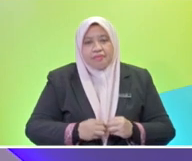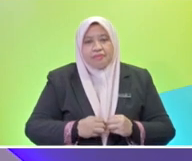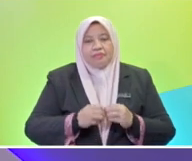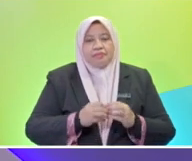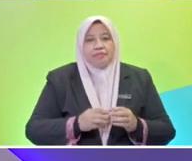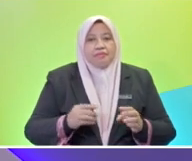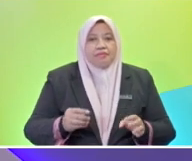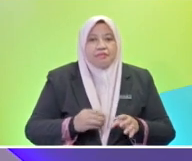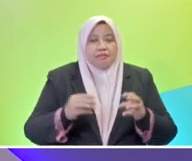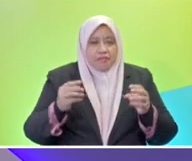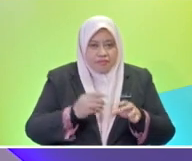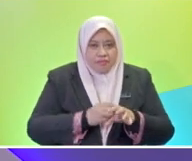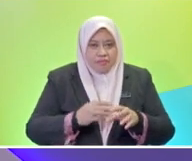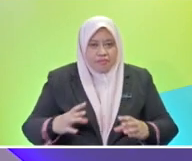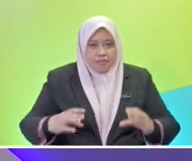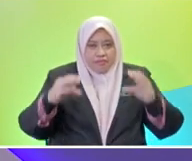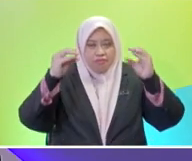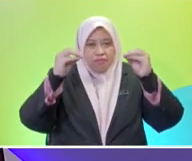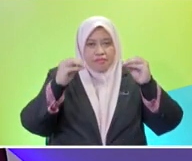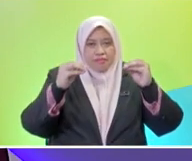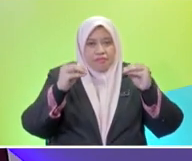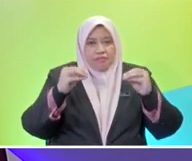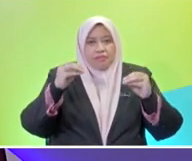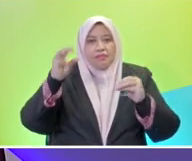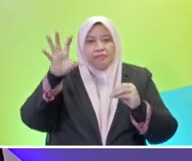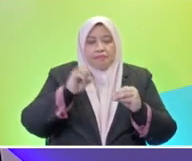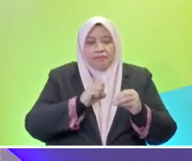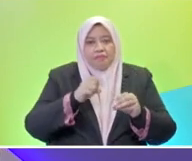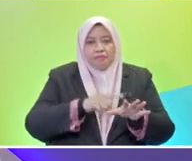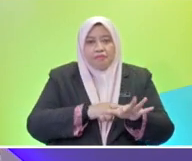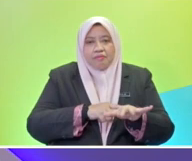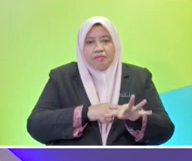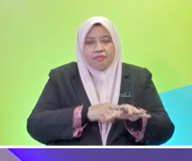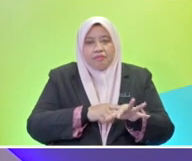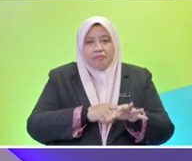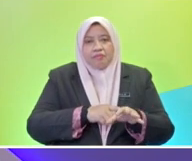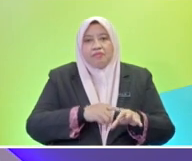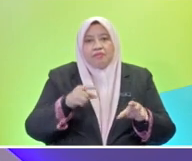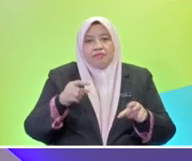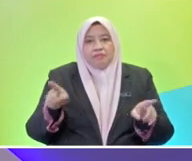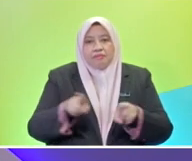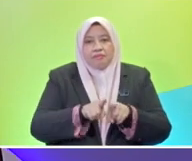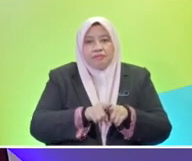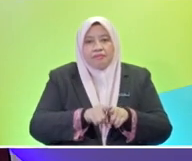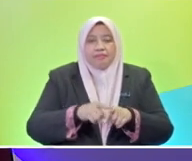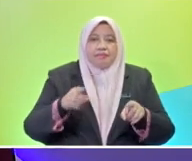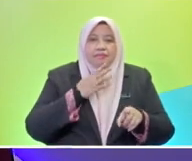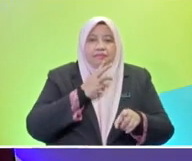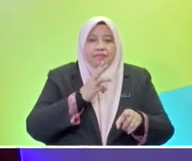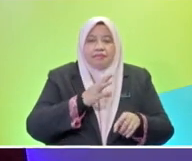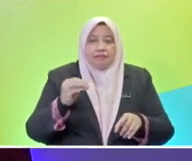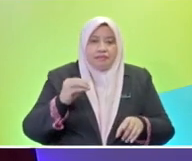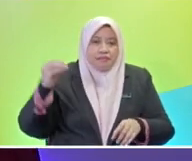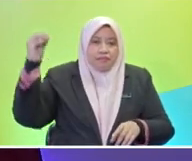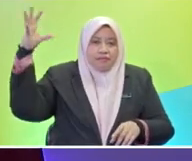gas karbon dioksida. Karbon dioksida diserap oleh daun bersama dengan air dan cahaya matahari untuk membentuk